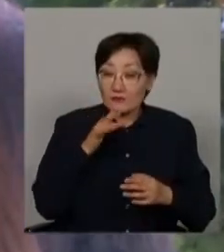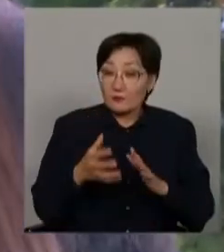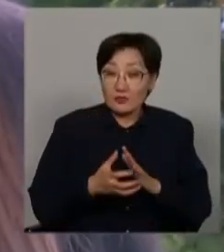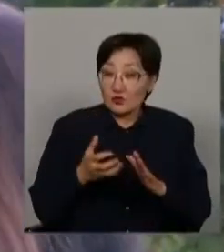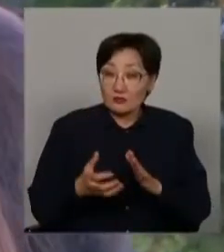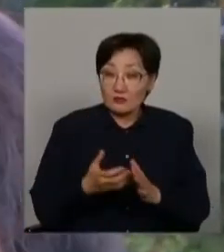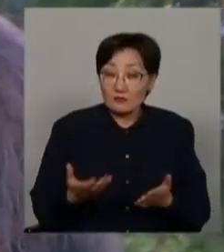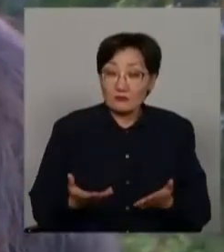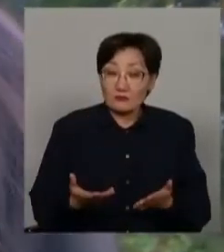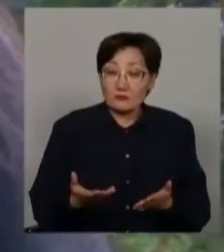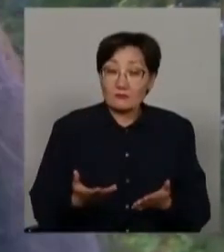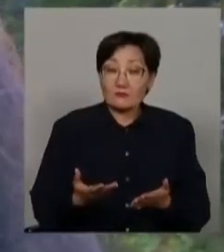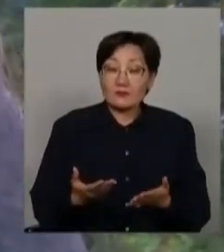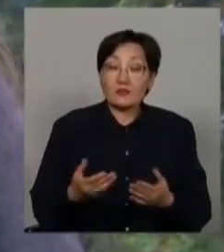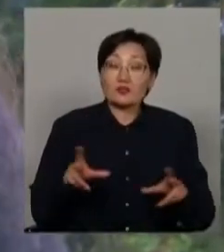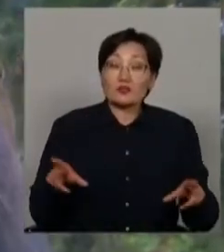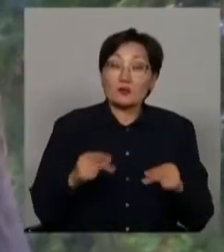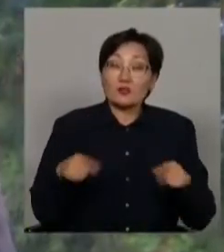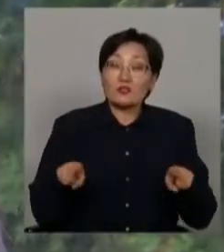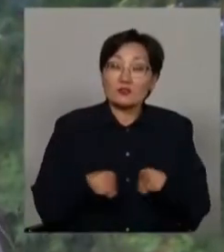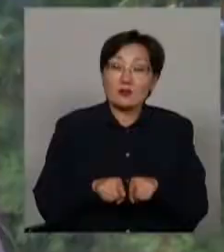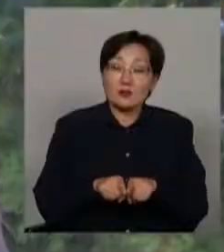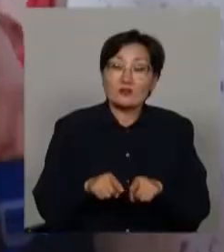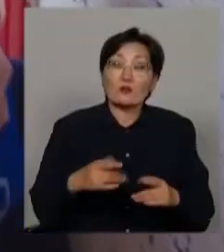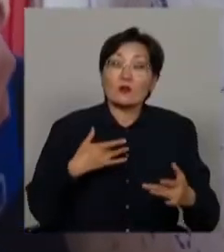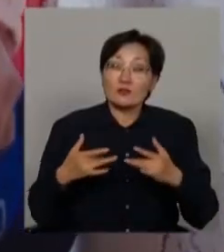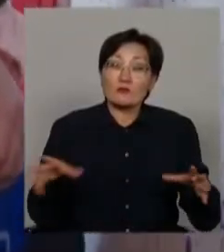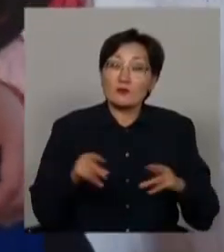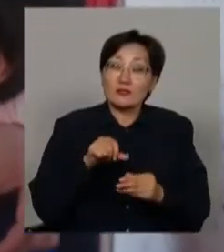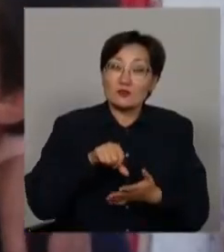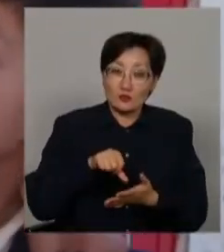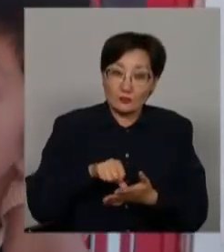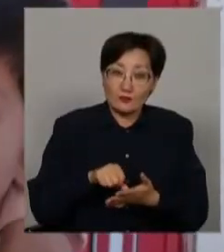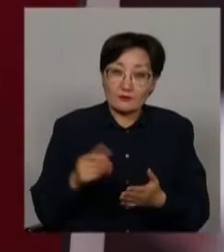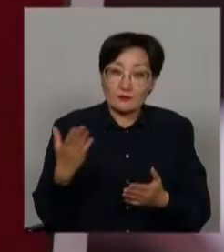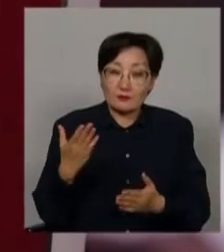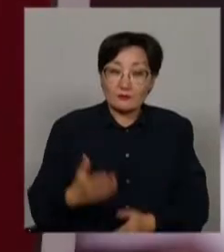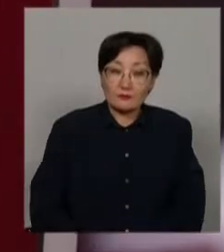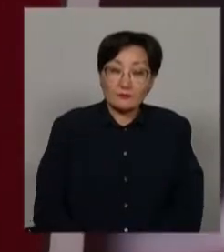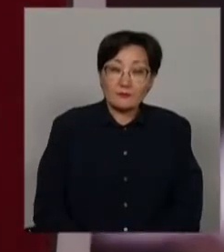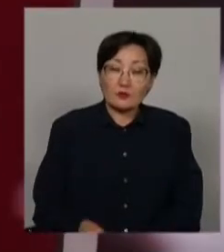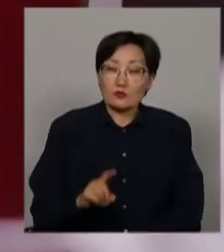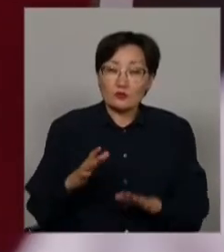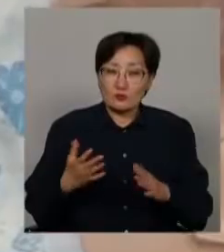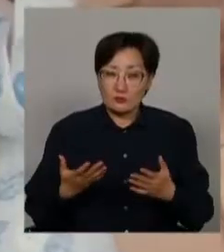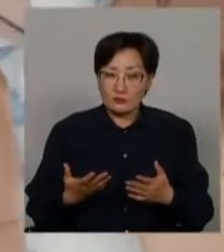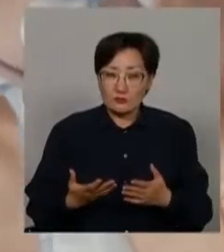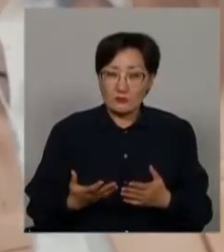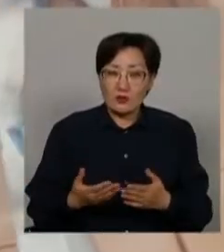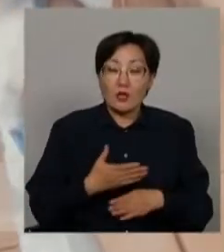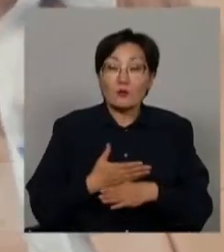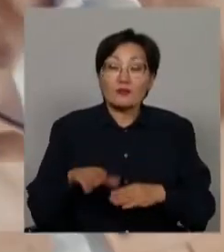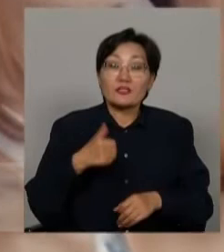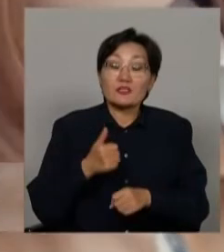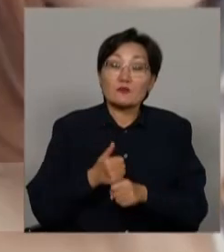вот, и это счастье, когда такой вот партнер попадает. Шанар, что-то случилось? Бесподчи